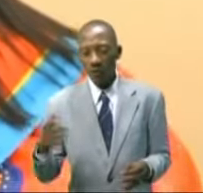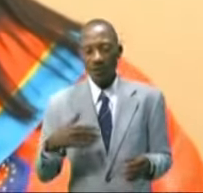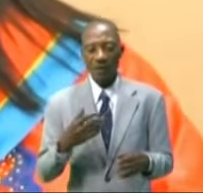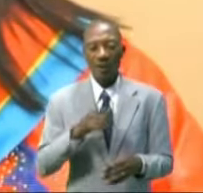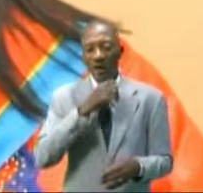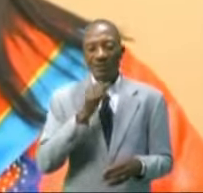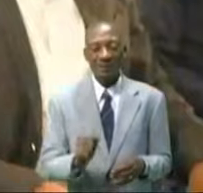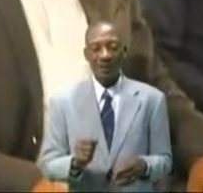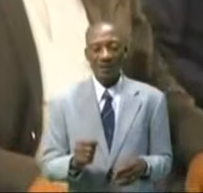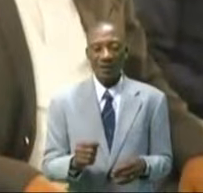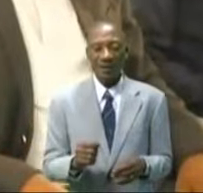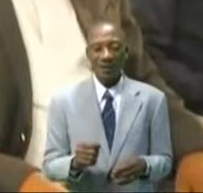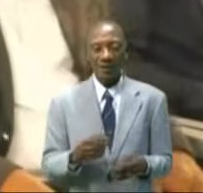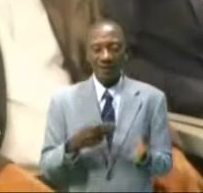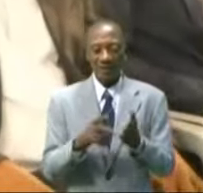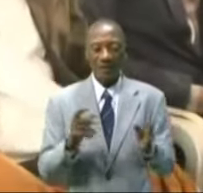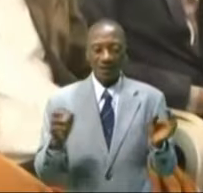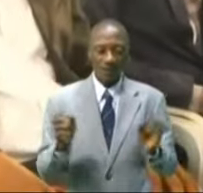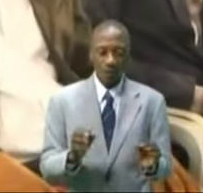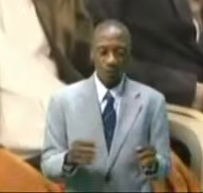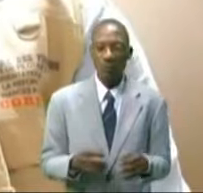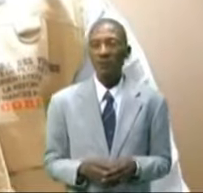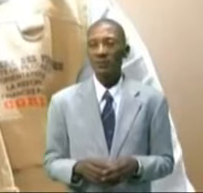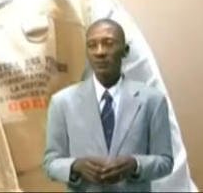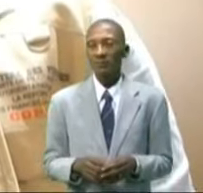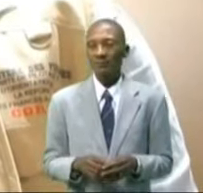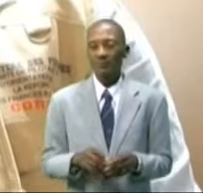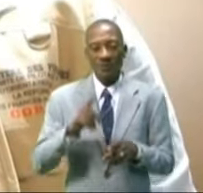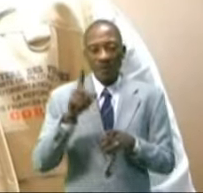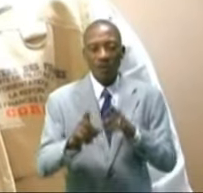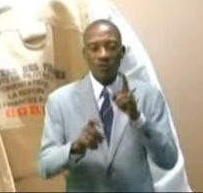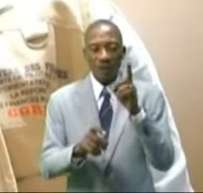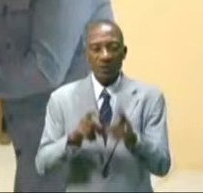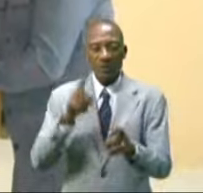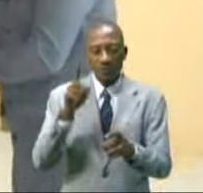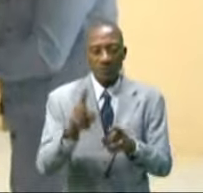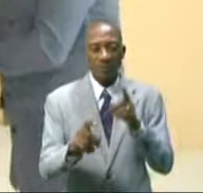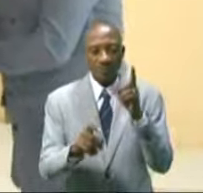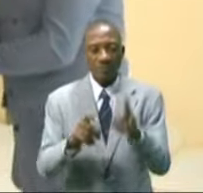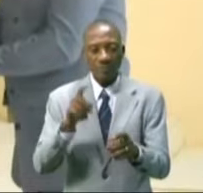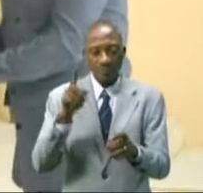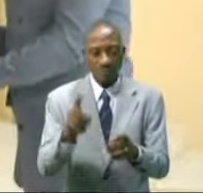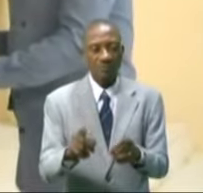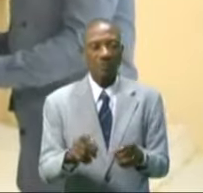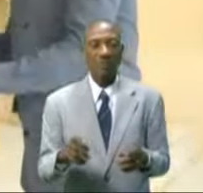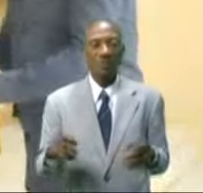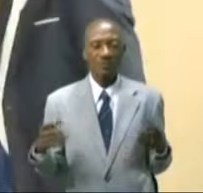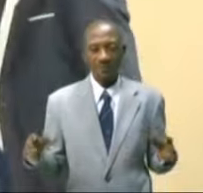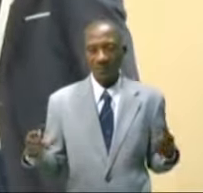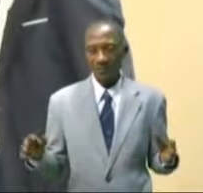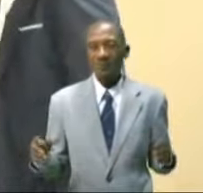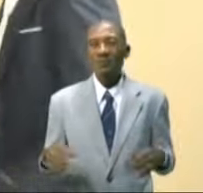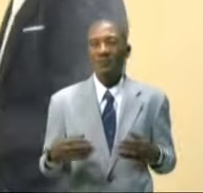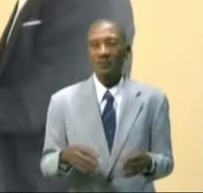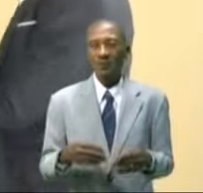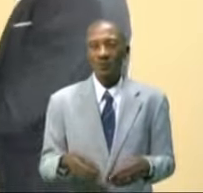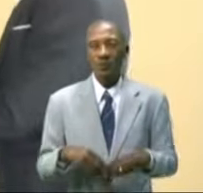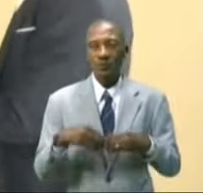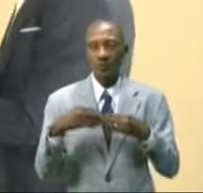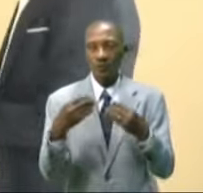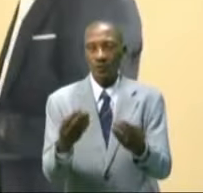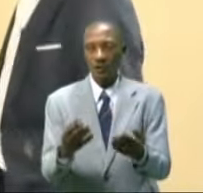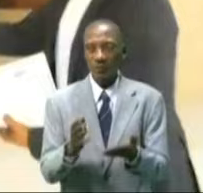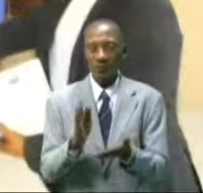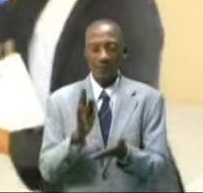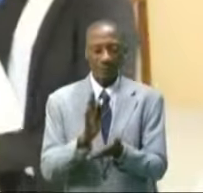jeu de questions-réponses sur plusieurs questions administratives, s'en est suivie la cérémonie de remise de brevets à la première cohorte